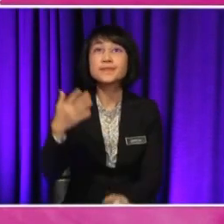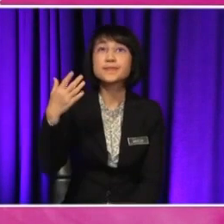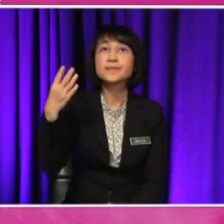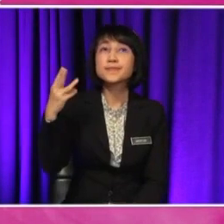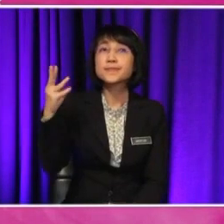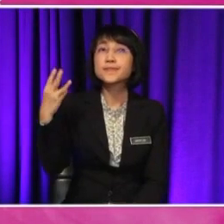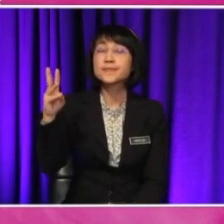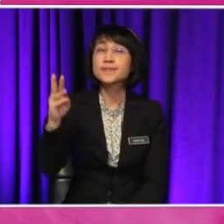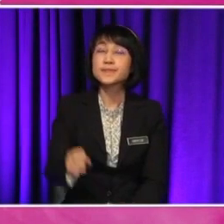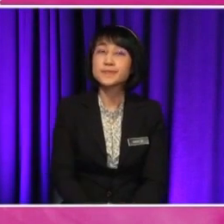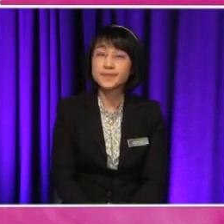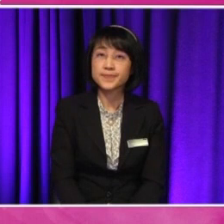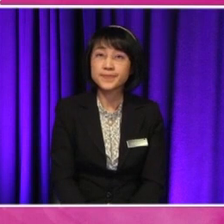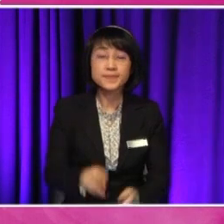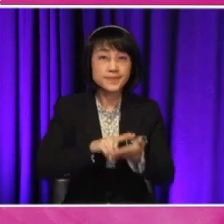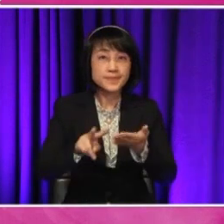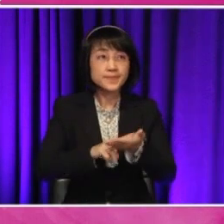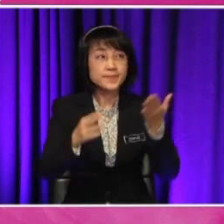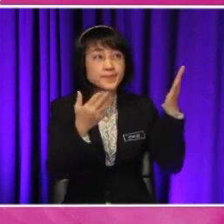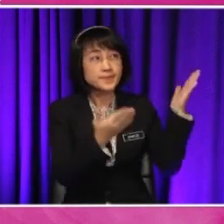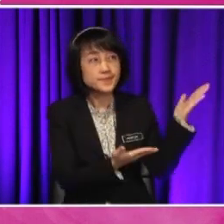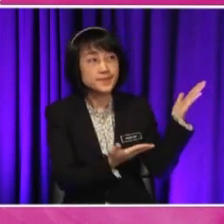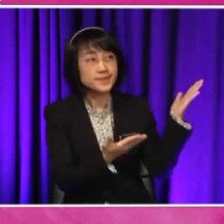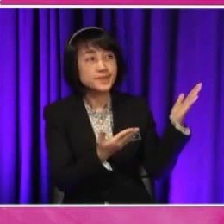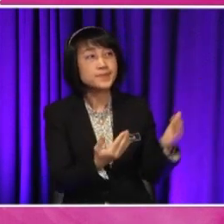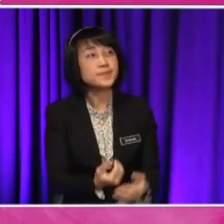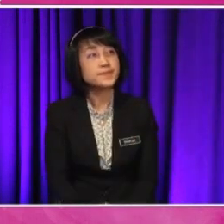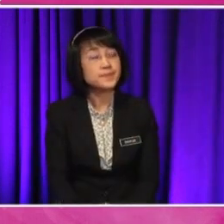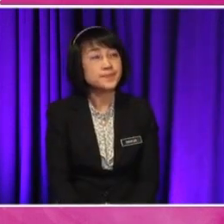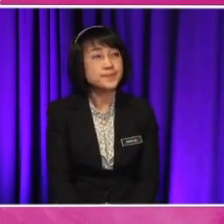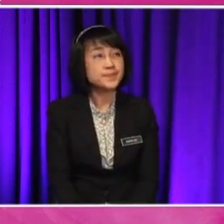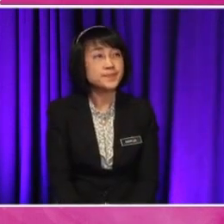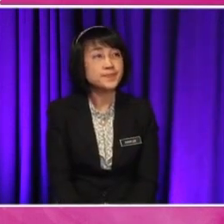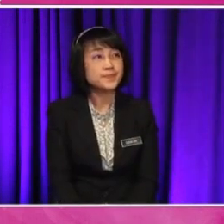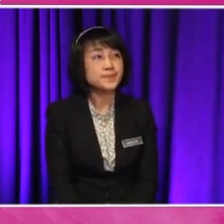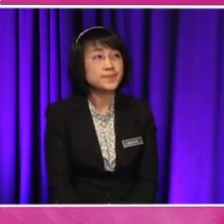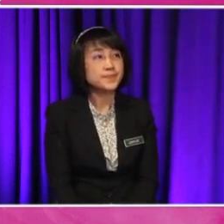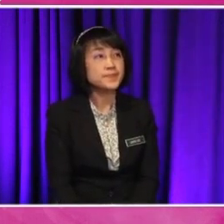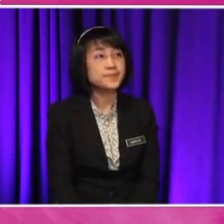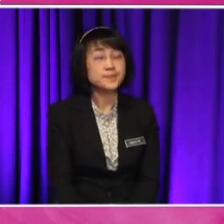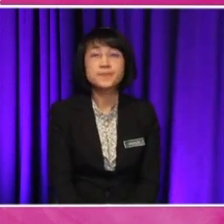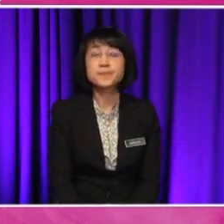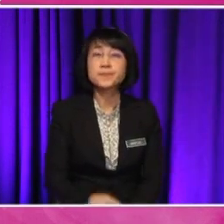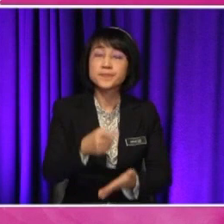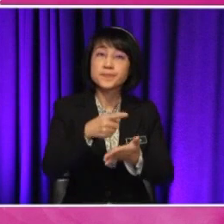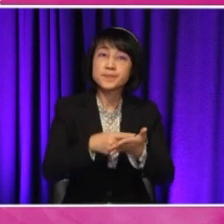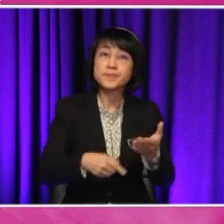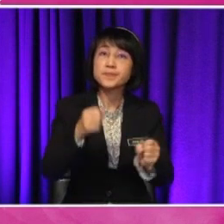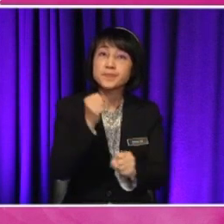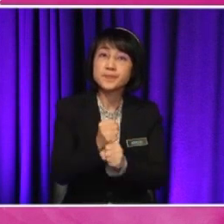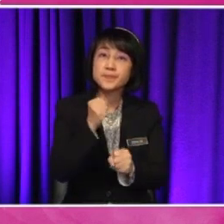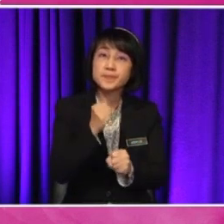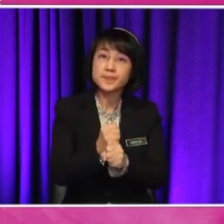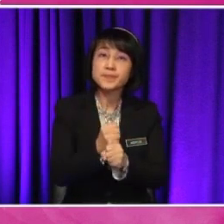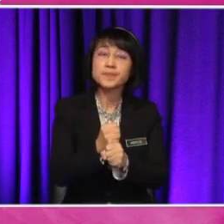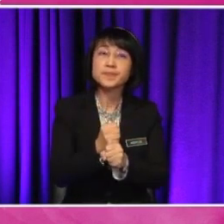untuk tontonan fizikal. Menghasilkan prototip kenderaan untuk tujuan pengujian. Apakah kerjaya yang berkaitan dengan